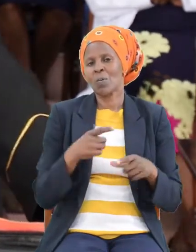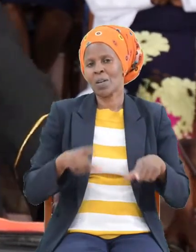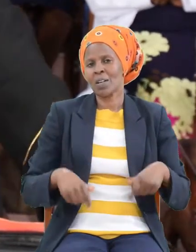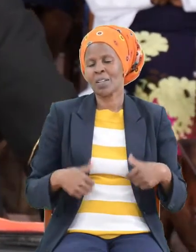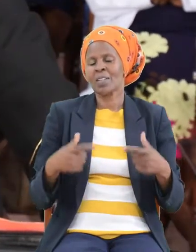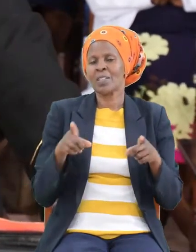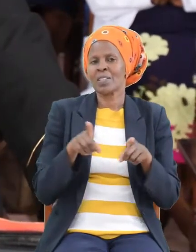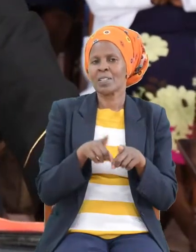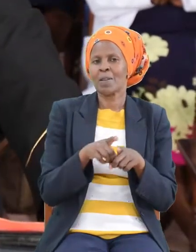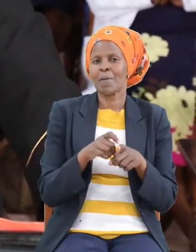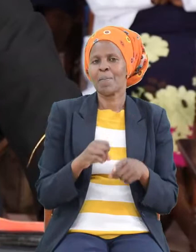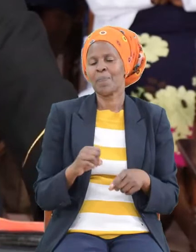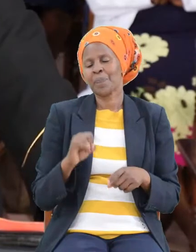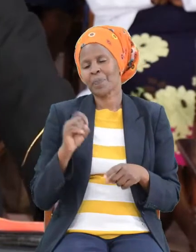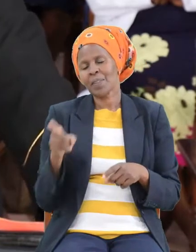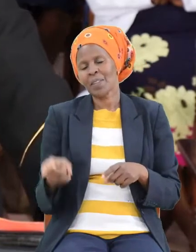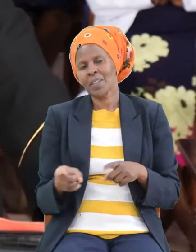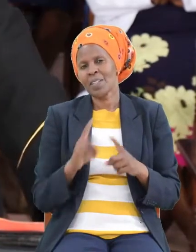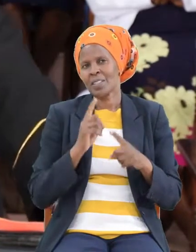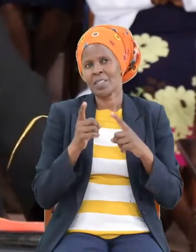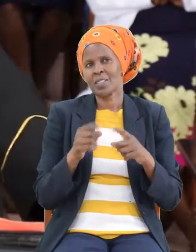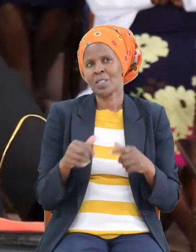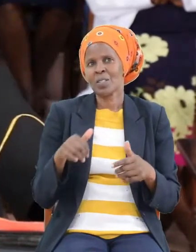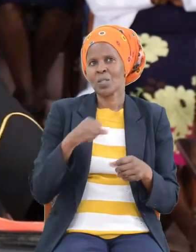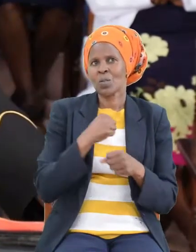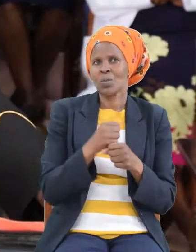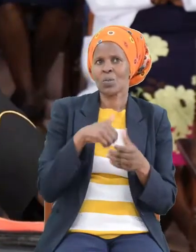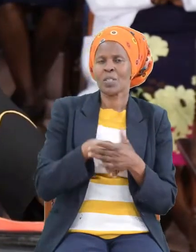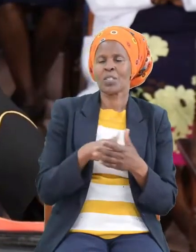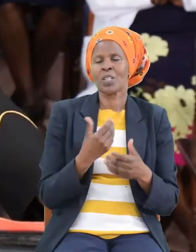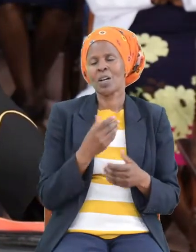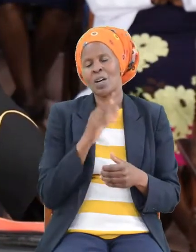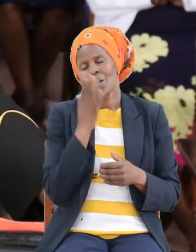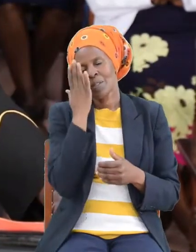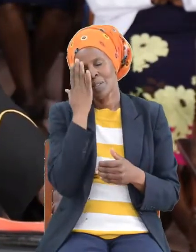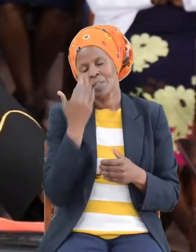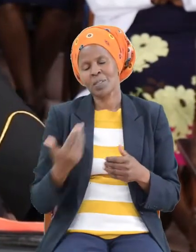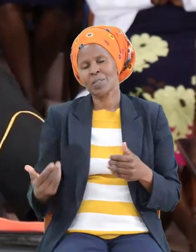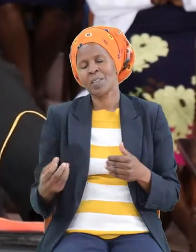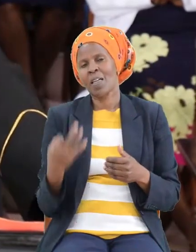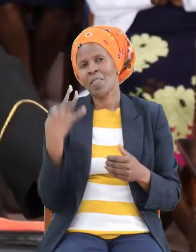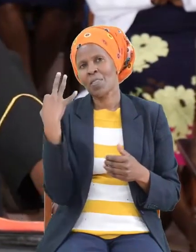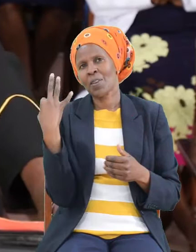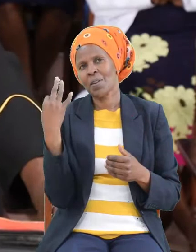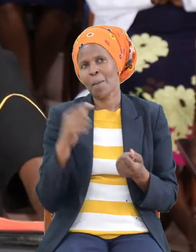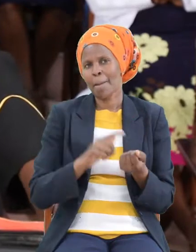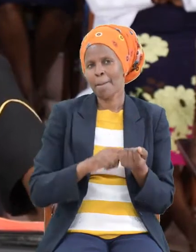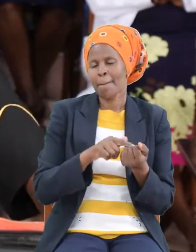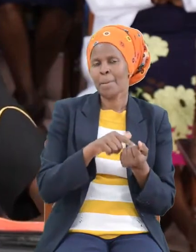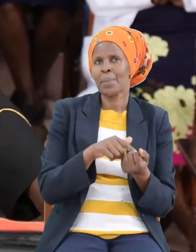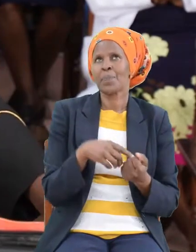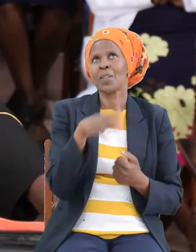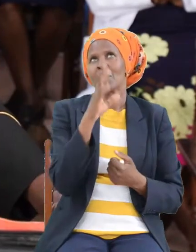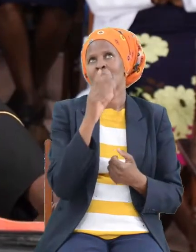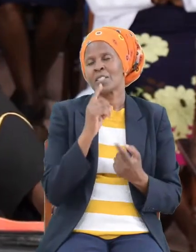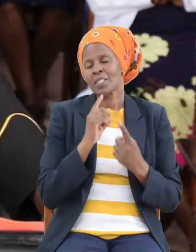ndivyo Ezekieli anasema Mungu atatenda kwa hao wana wa Israeli. Jambo la tatu, anasema